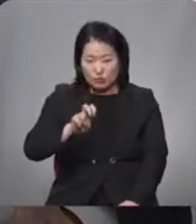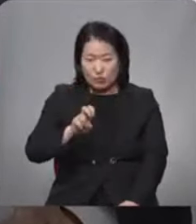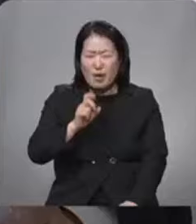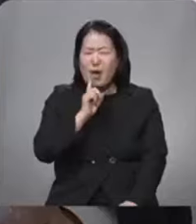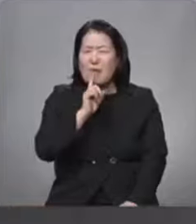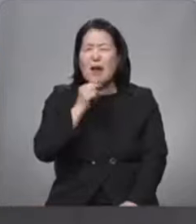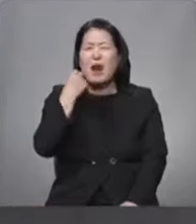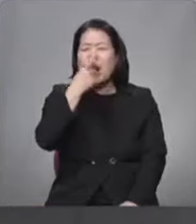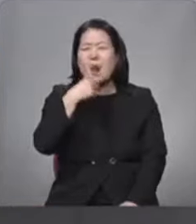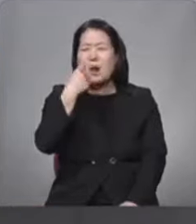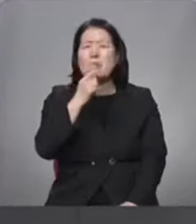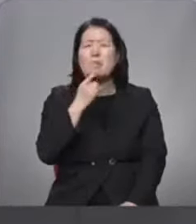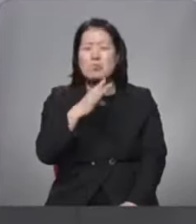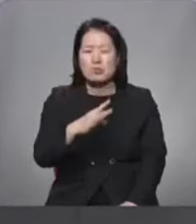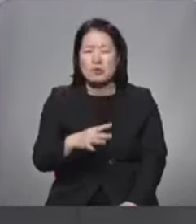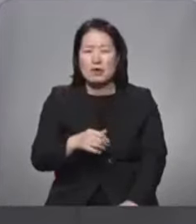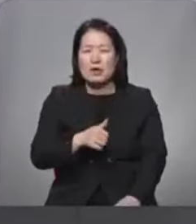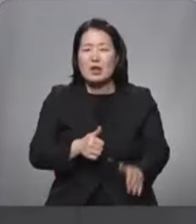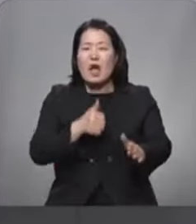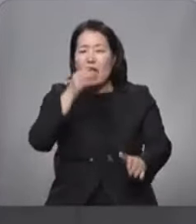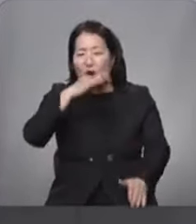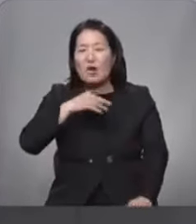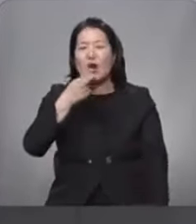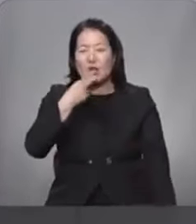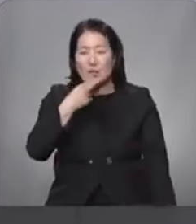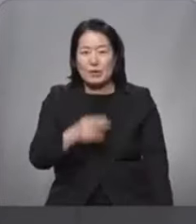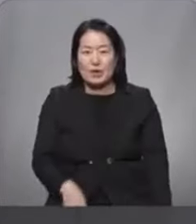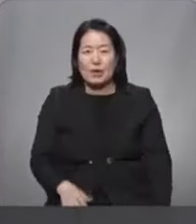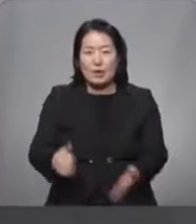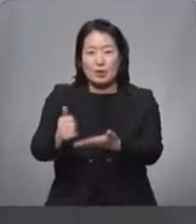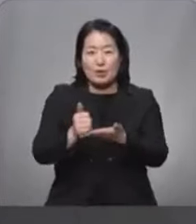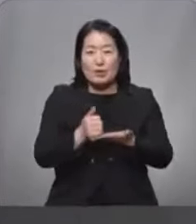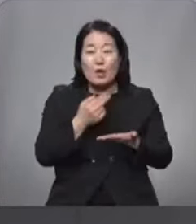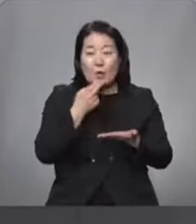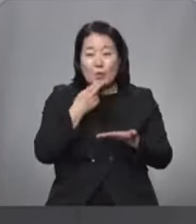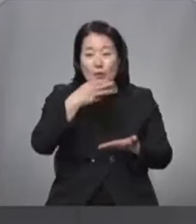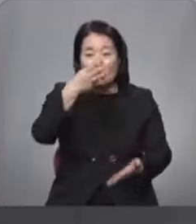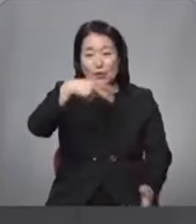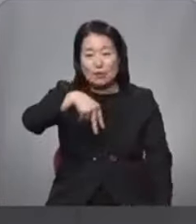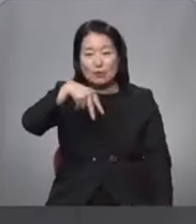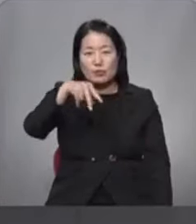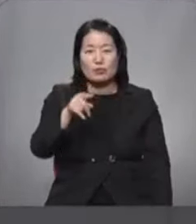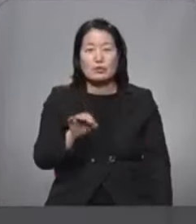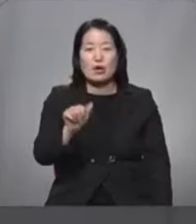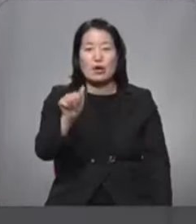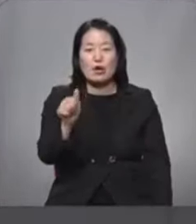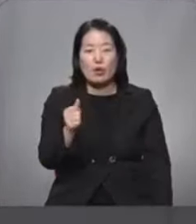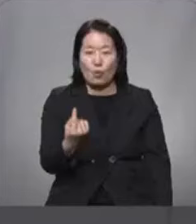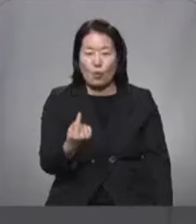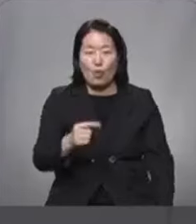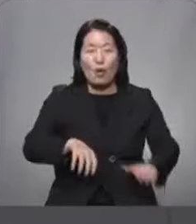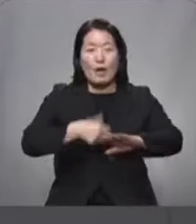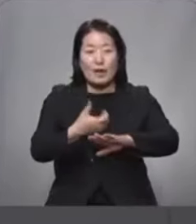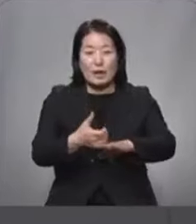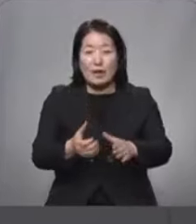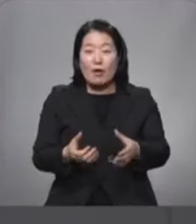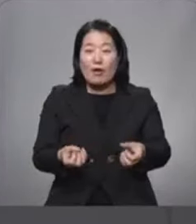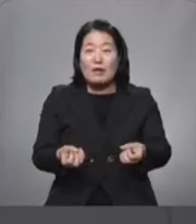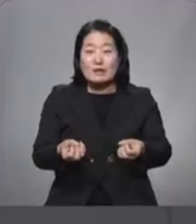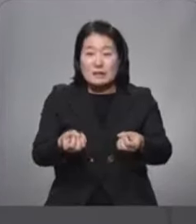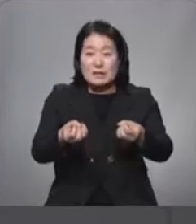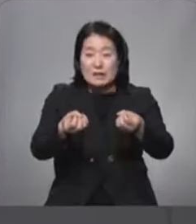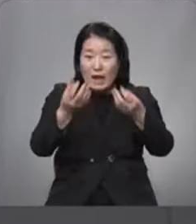성과가 있다면 한편 토론회에 초청받지 못한 류성호 개혁신당 후보는 방성 연소를 통해